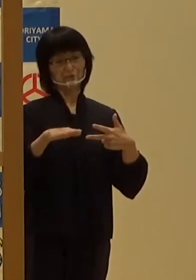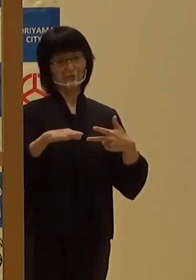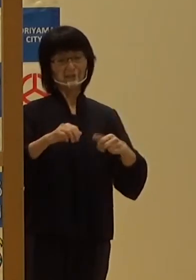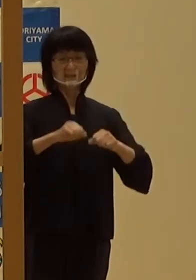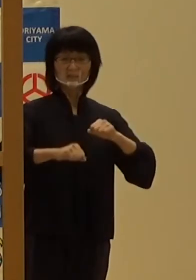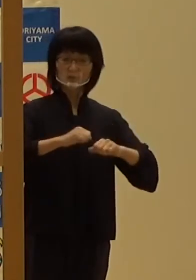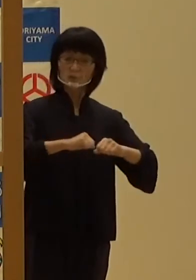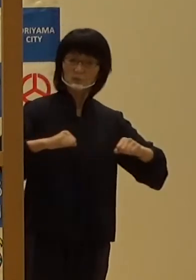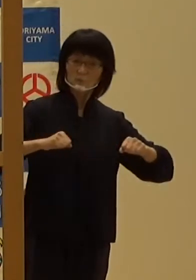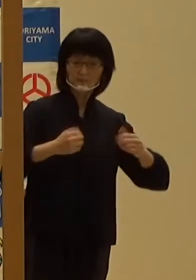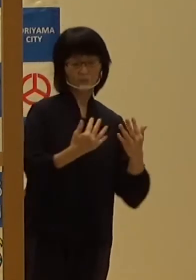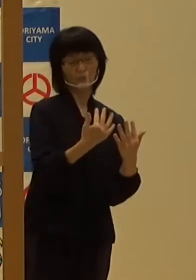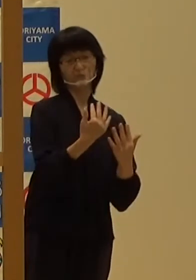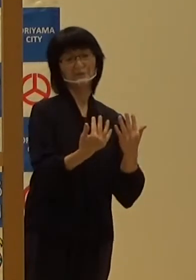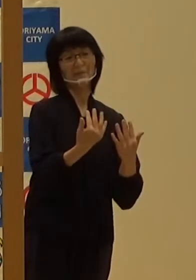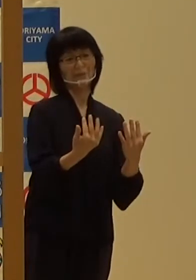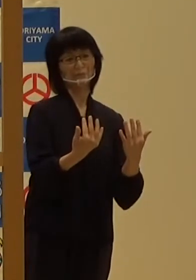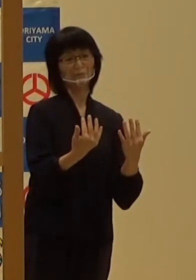場の芝生、